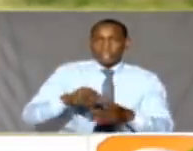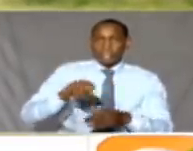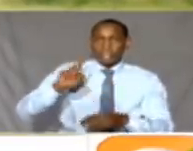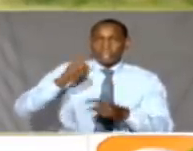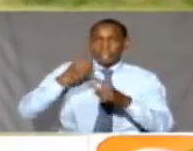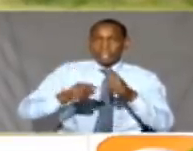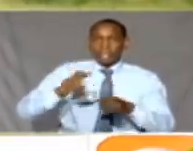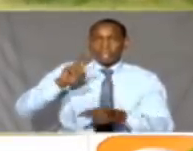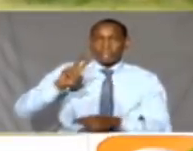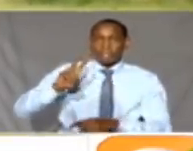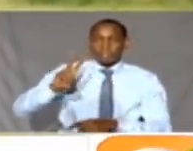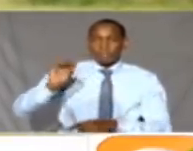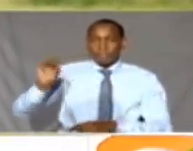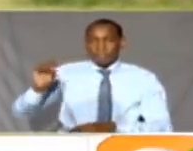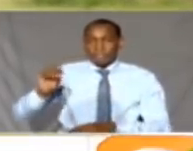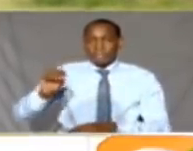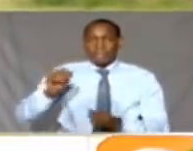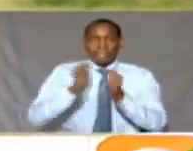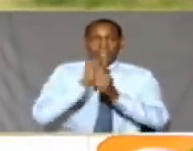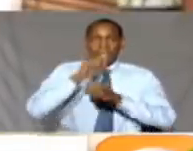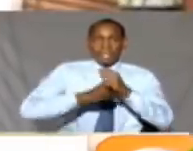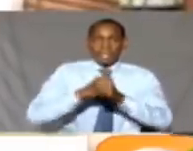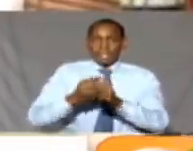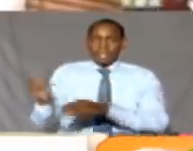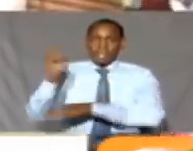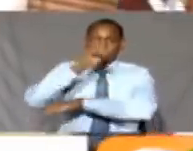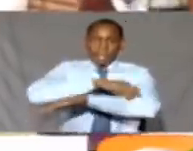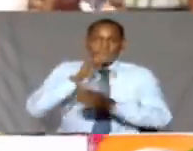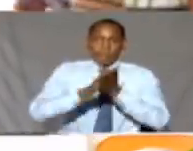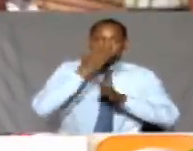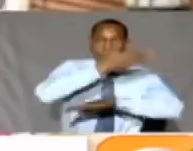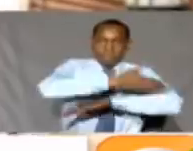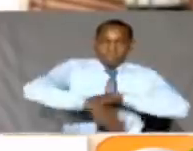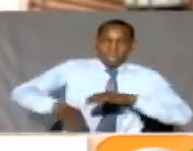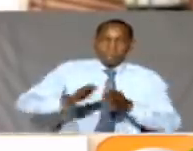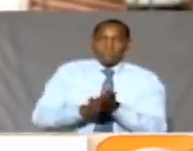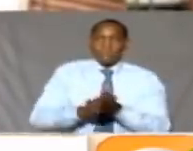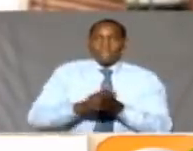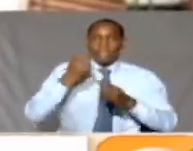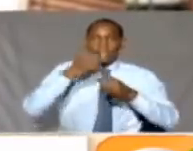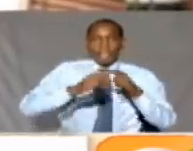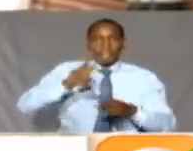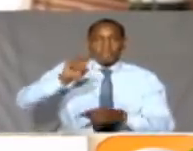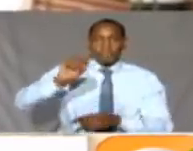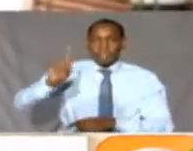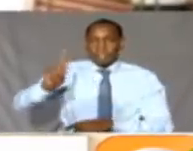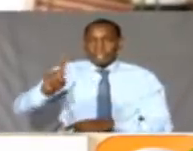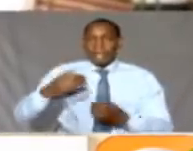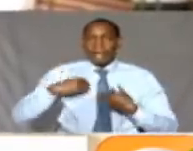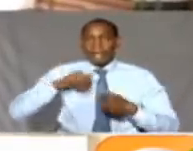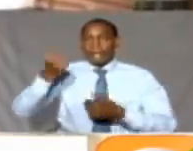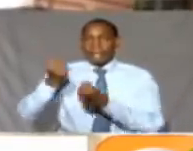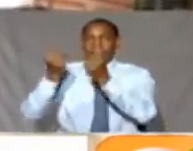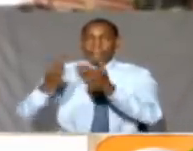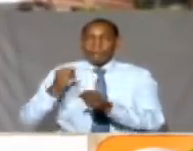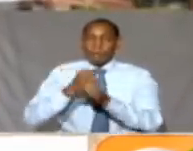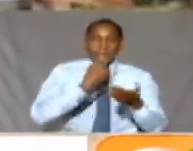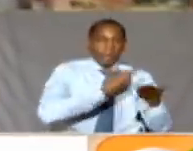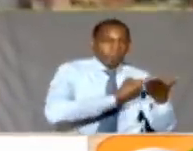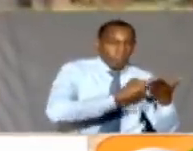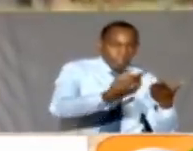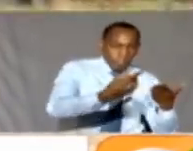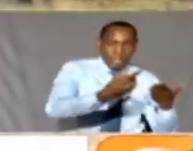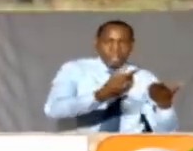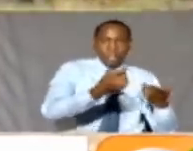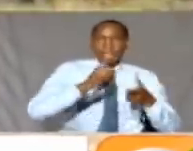peke yangu driver, usiku mchana mpaka 201 ndo niletoa driver mwenzangu. Tukawa sasa nafanya wiki moja 24/7 kwa